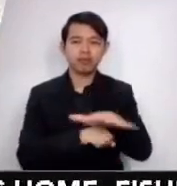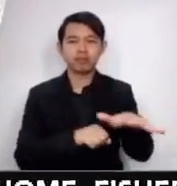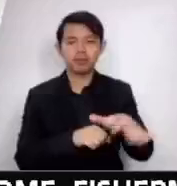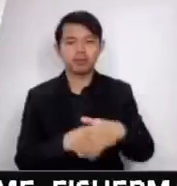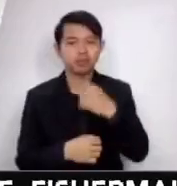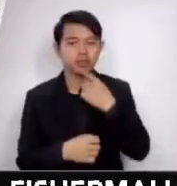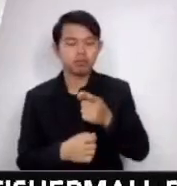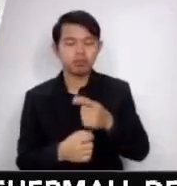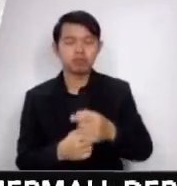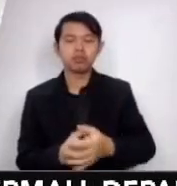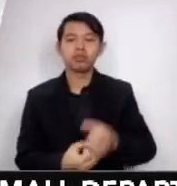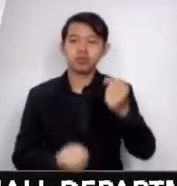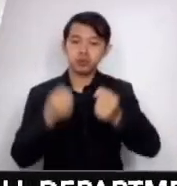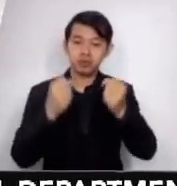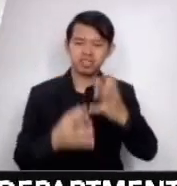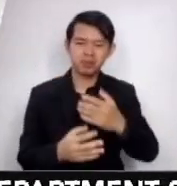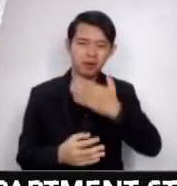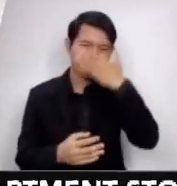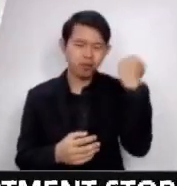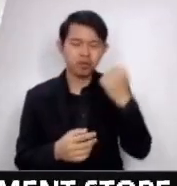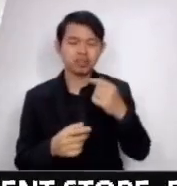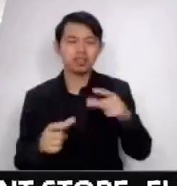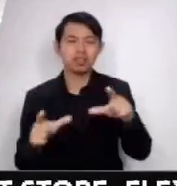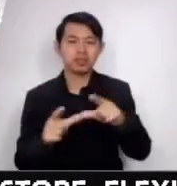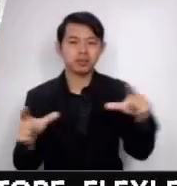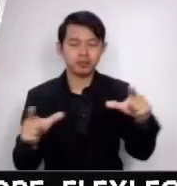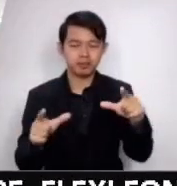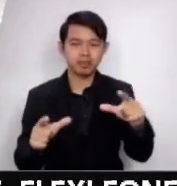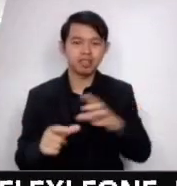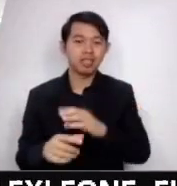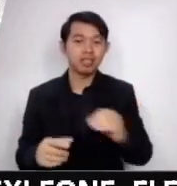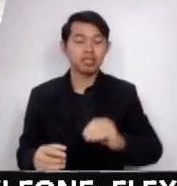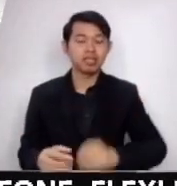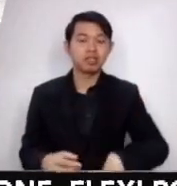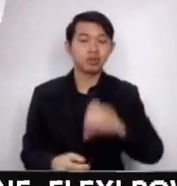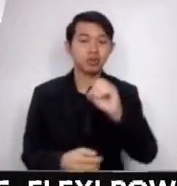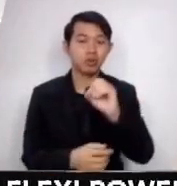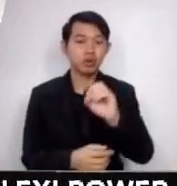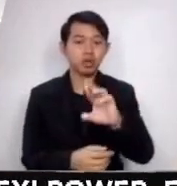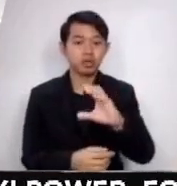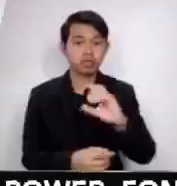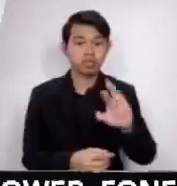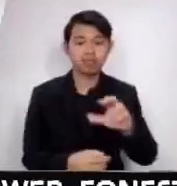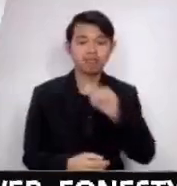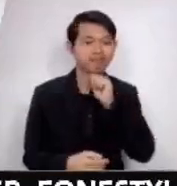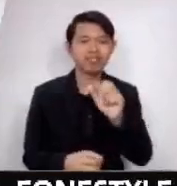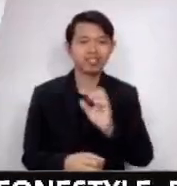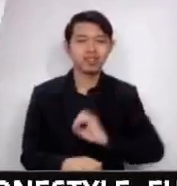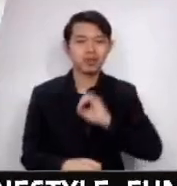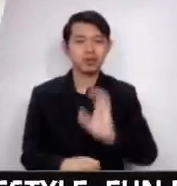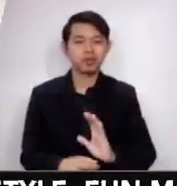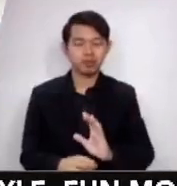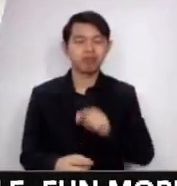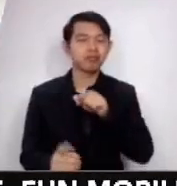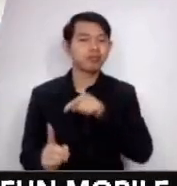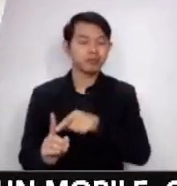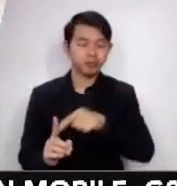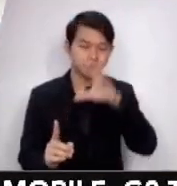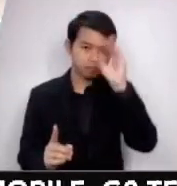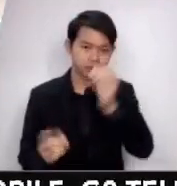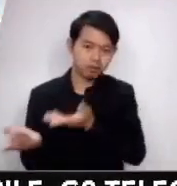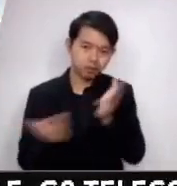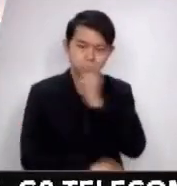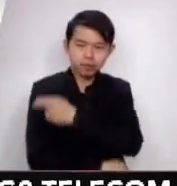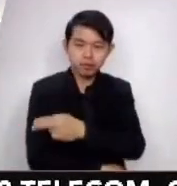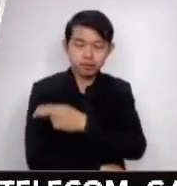kanyang lisensya at hindi rin sa kanya nakapangalan ng rehistro ng sasakyan. Isinugod na siya sa ospital. Inabot naman ng isang oras